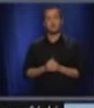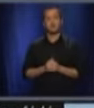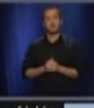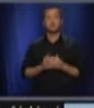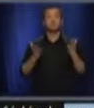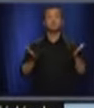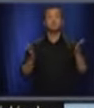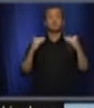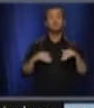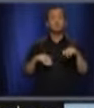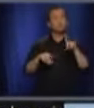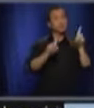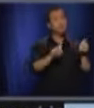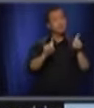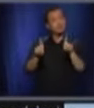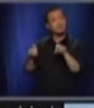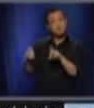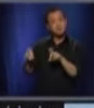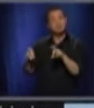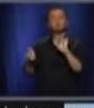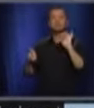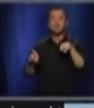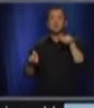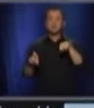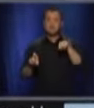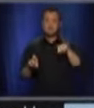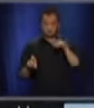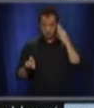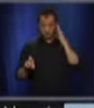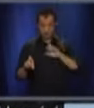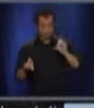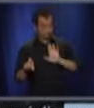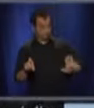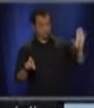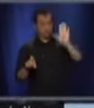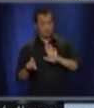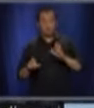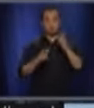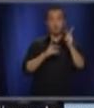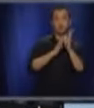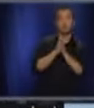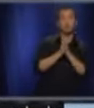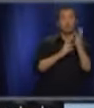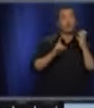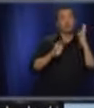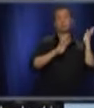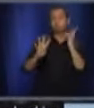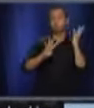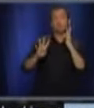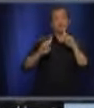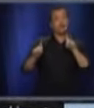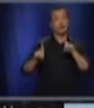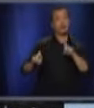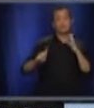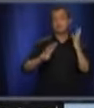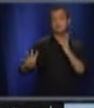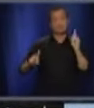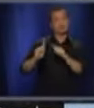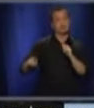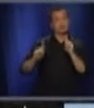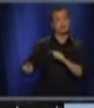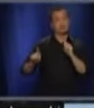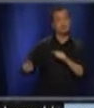sur le dépistage. Les Québécoises et Québécois ont très bien réagi au